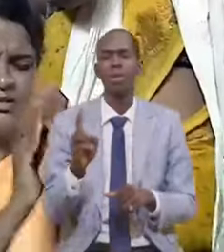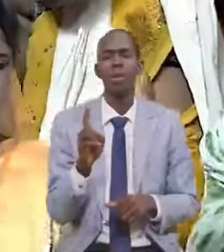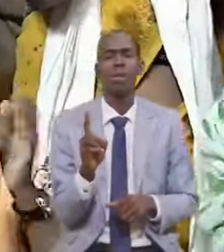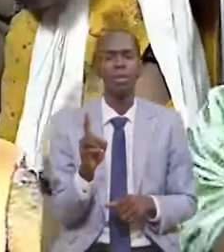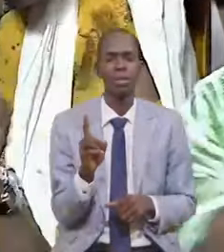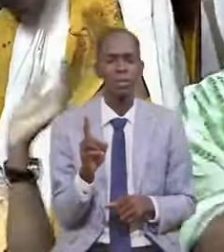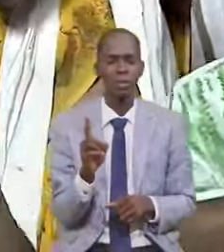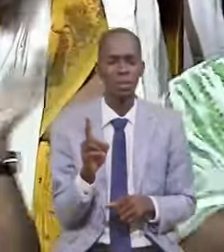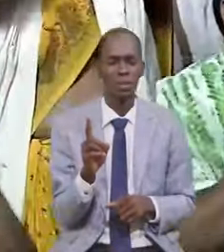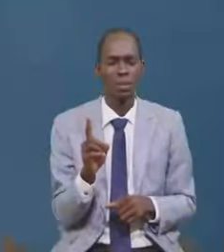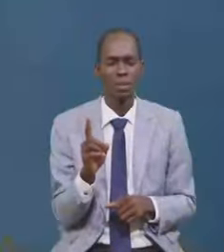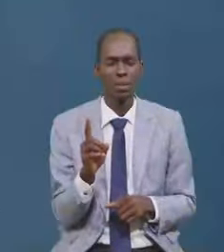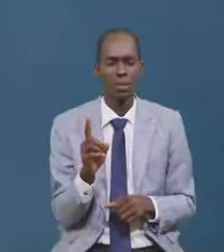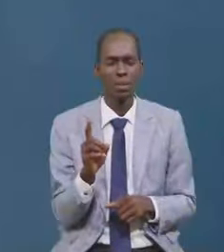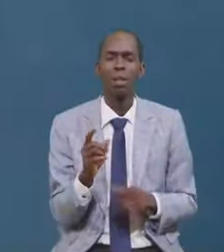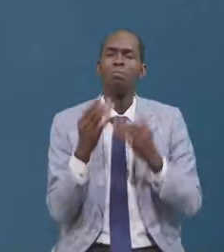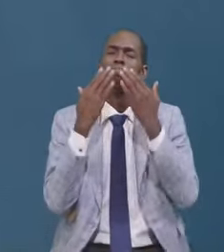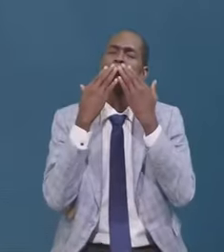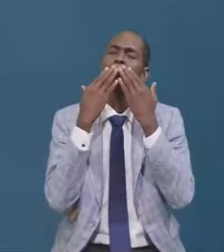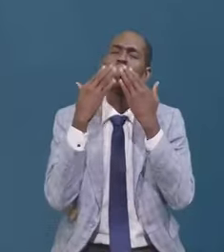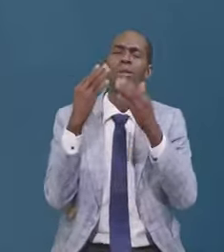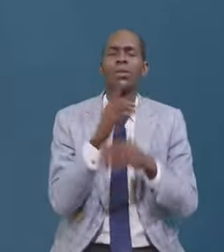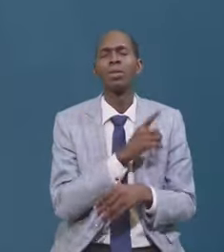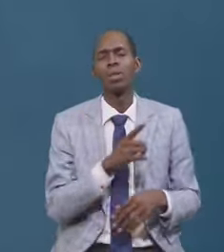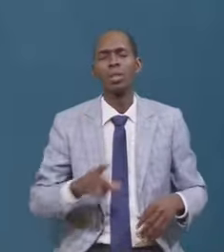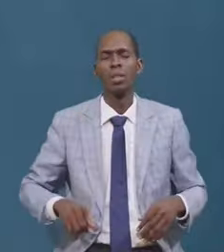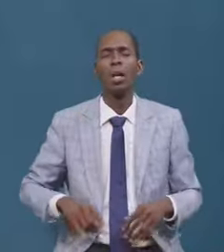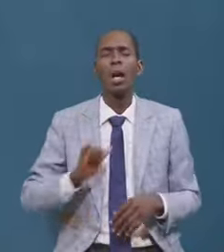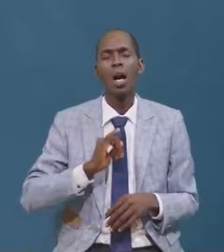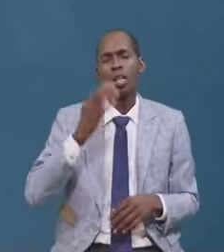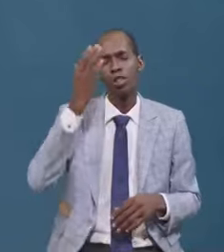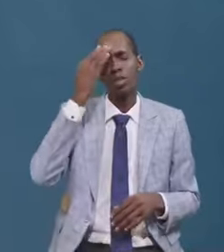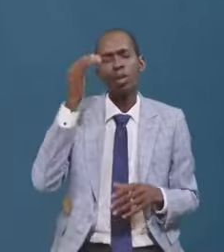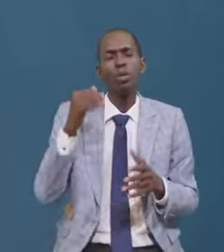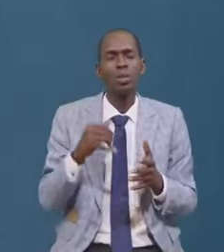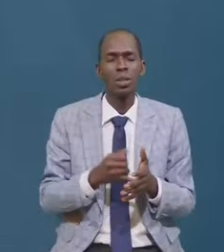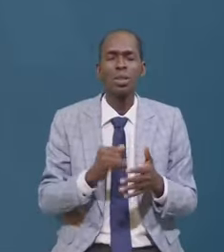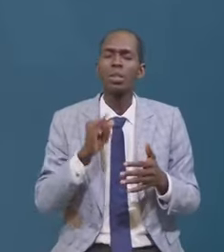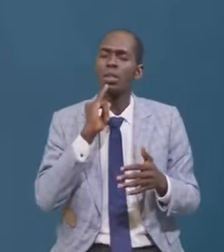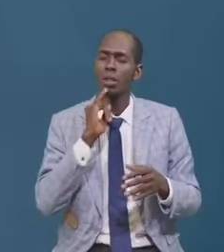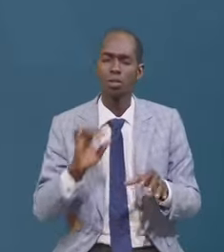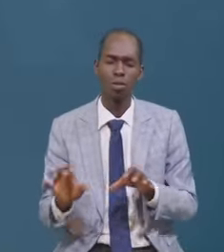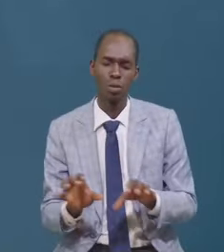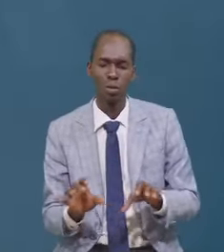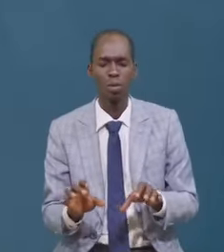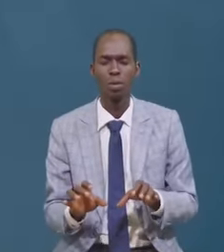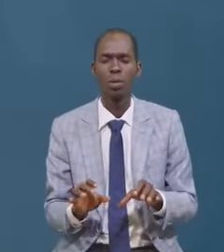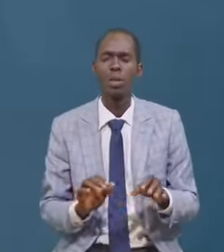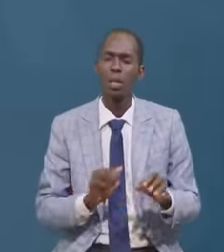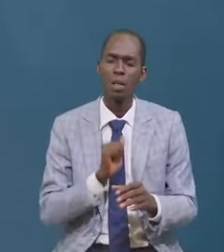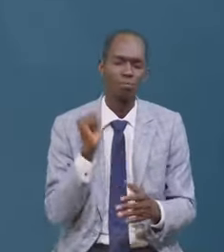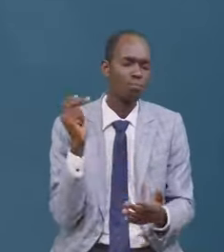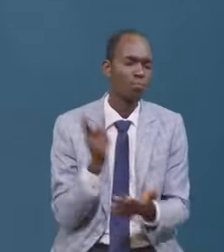ప్రతి చోట ఉండును గాక. థాంక్ యు లార్డ్. వందనాలు ప్రభువా. ఐ నో ఇట్స్ నాకు తెలుసు ప్రభువా, జరిగాయి. కన్ఫర్మ్ ఇట్